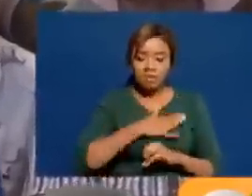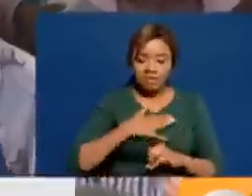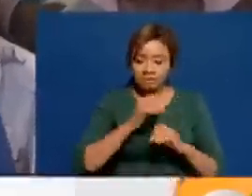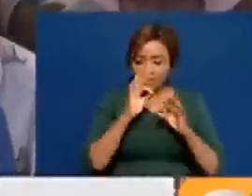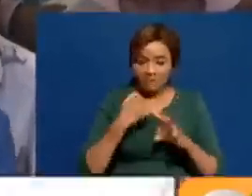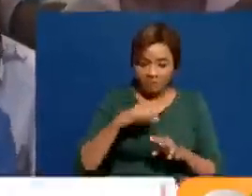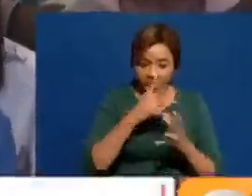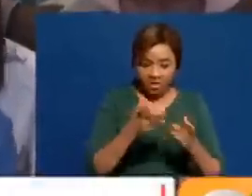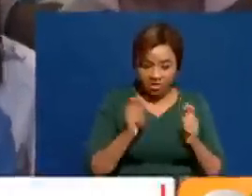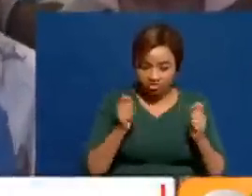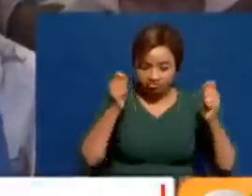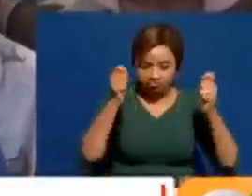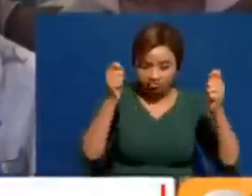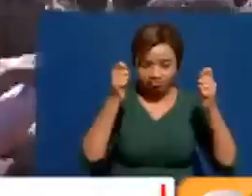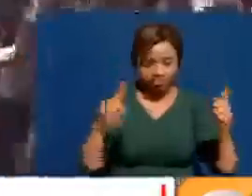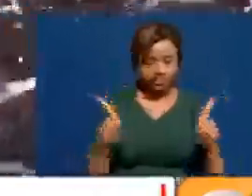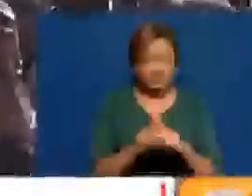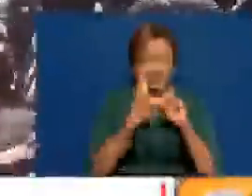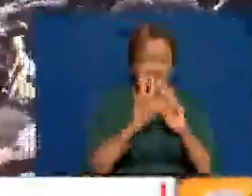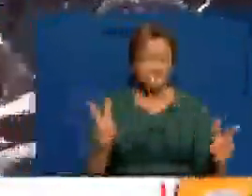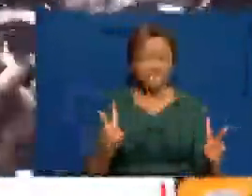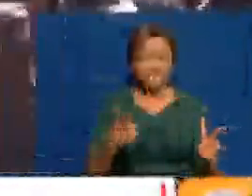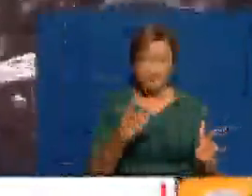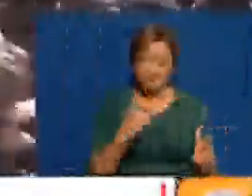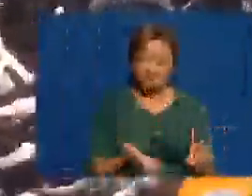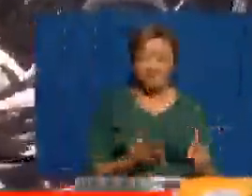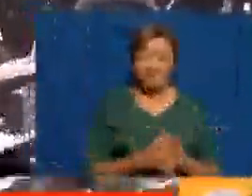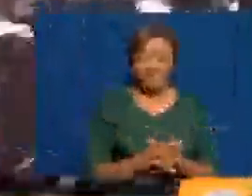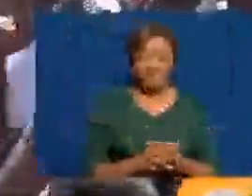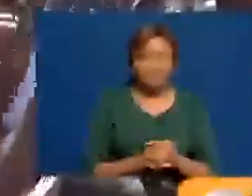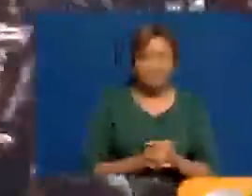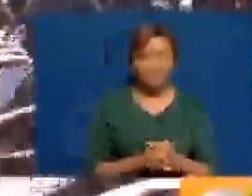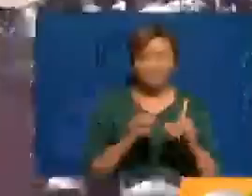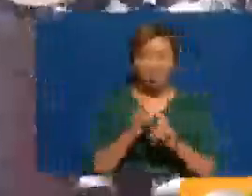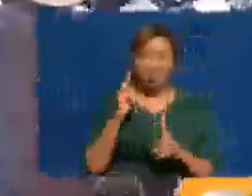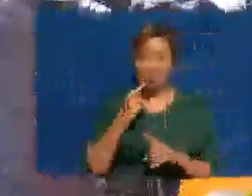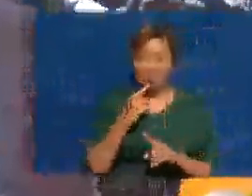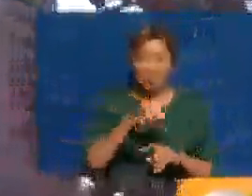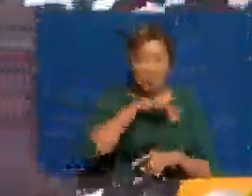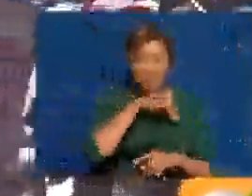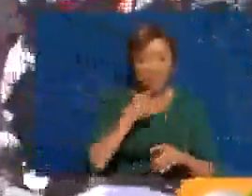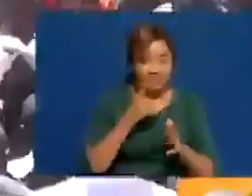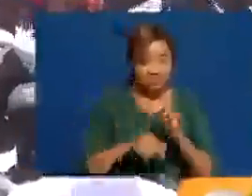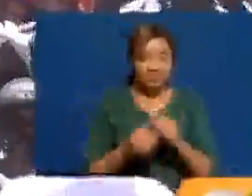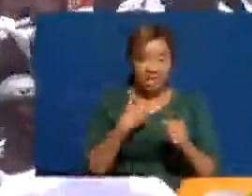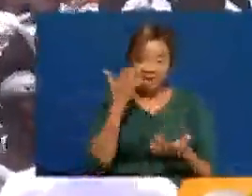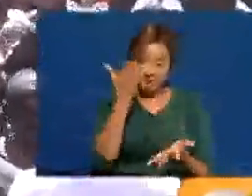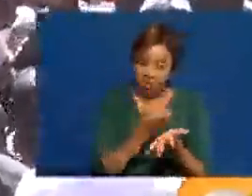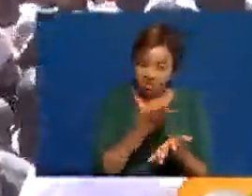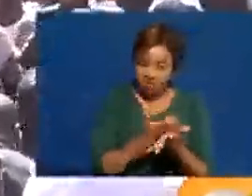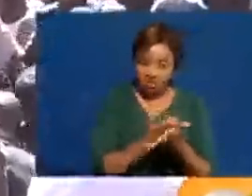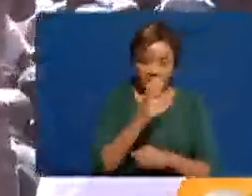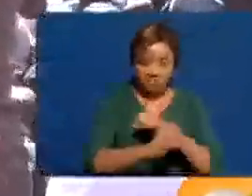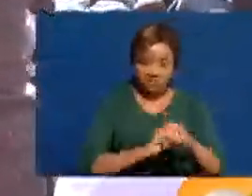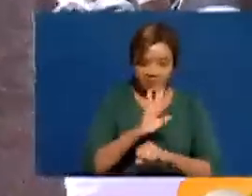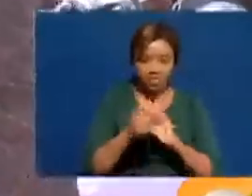maandamano iwe ni amani kama ya leo. Odinga aidha ameitishia kutoa kanda za video za kile anasema ni kuonyesha jinsi